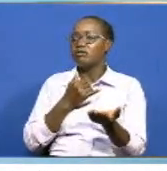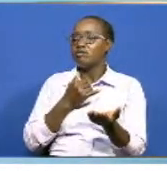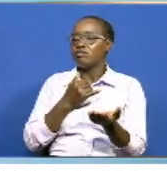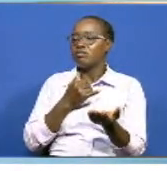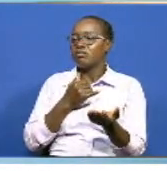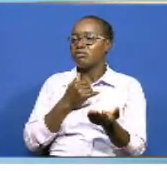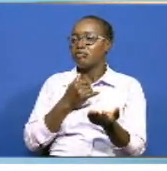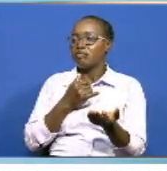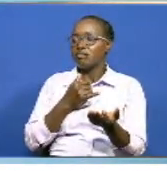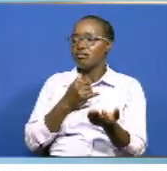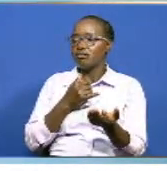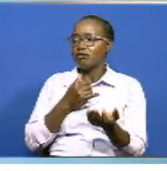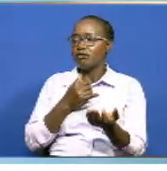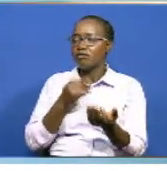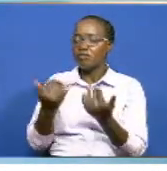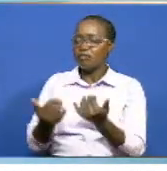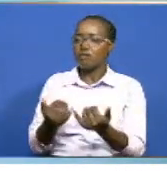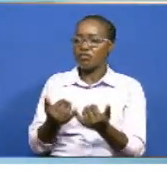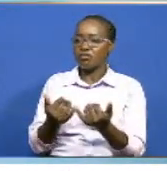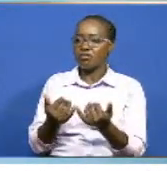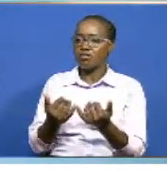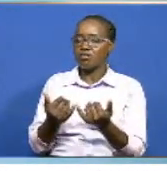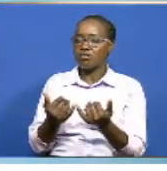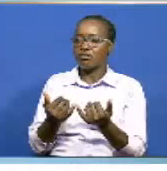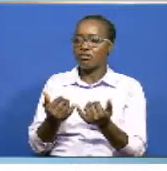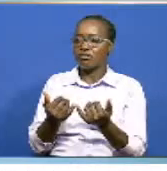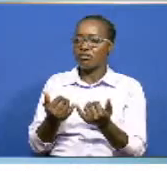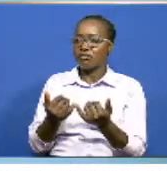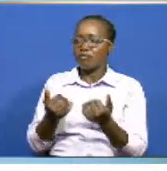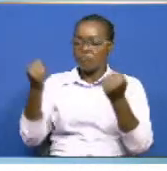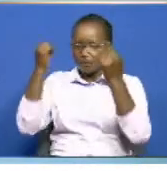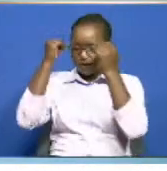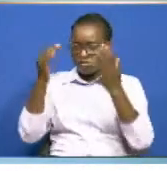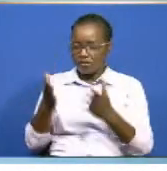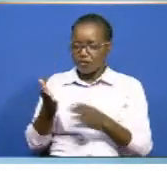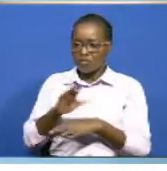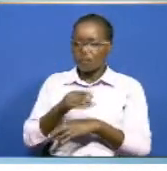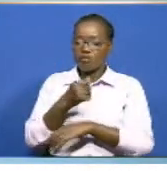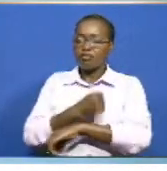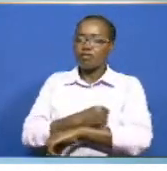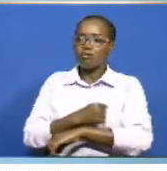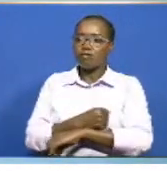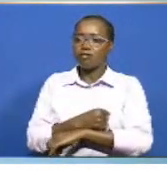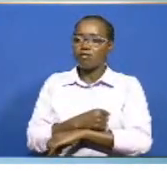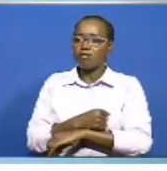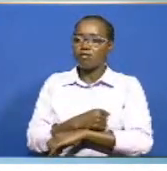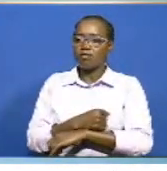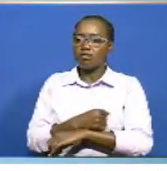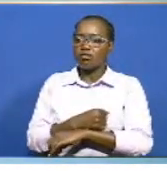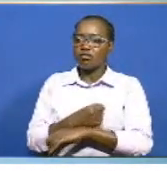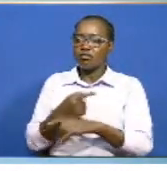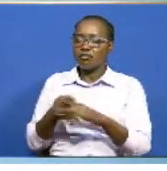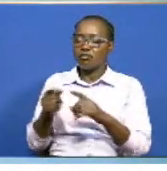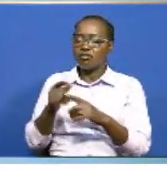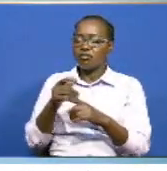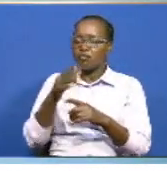Ndio maana unaona ya kwamba hata saa hii kuna wanafunzi waliingia shuleni na unapata ya kwamba waliongea kwa mtandao, mm-hmm. wacha kesho tufanye